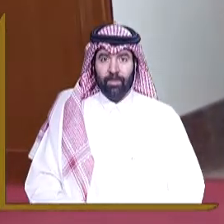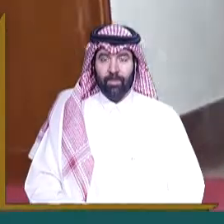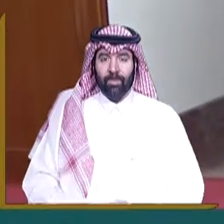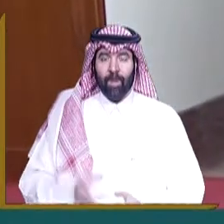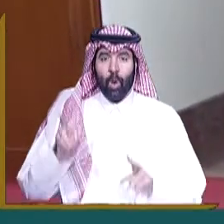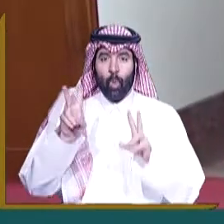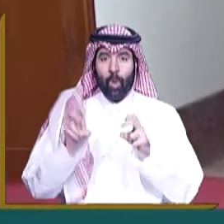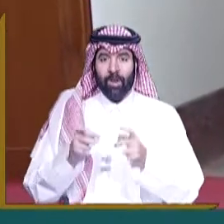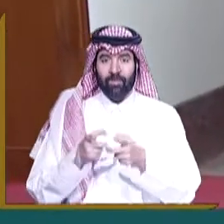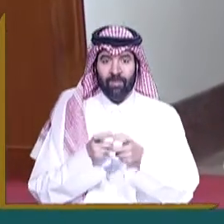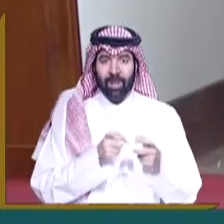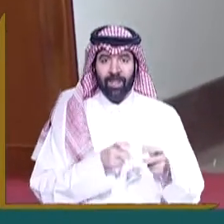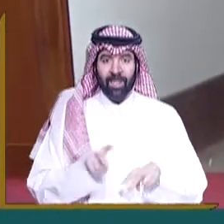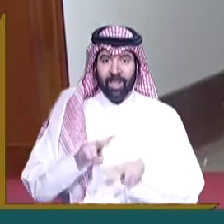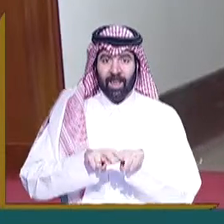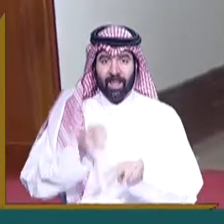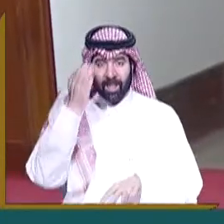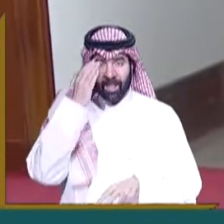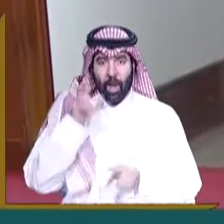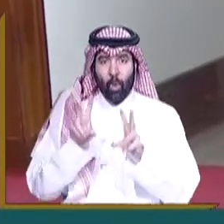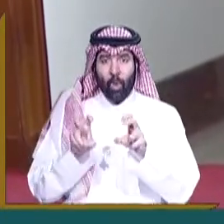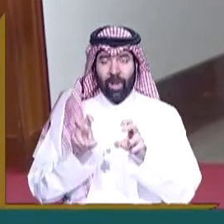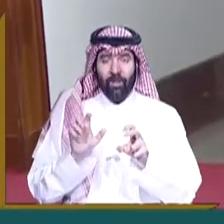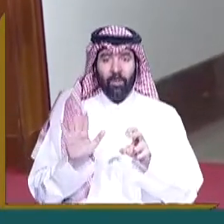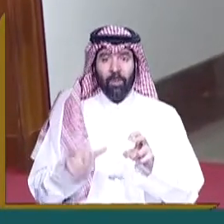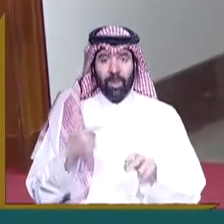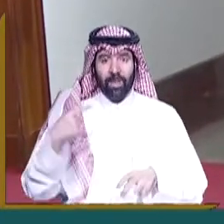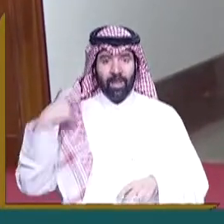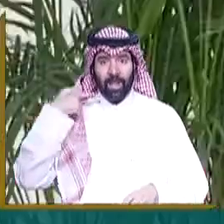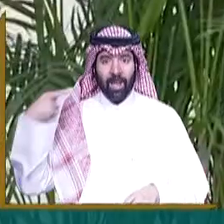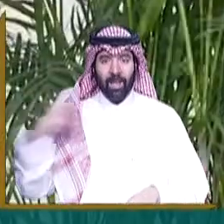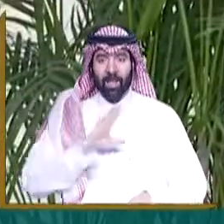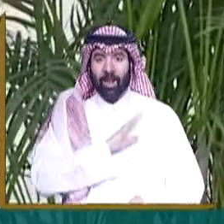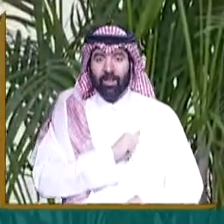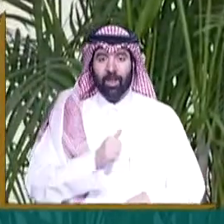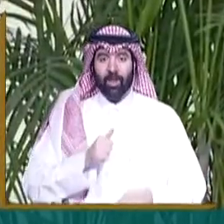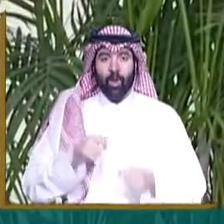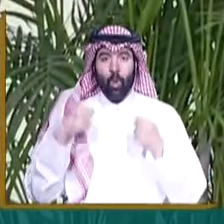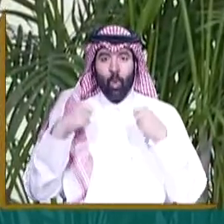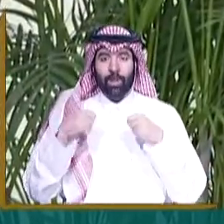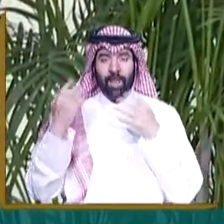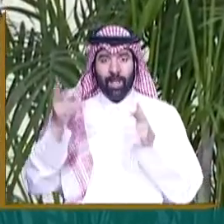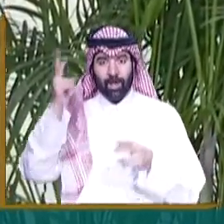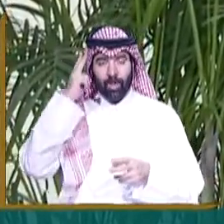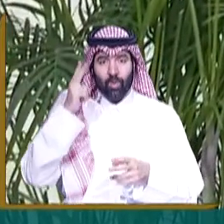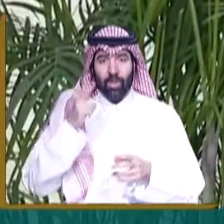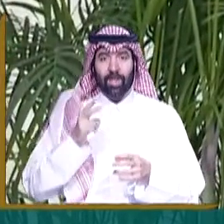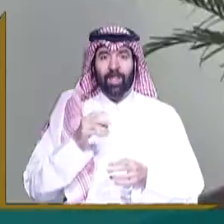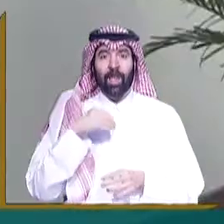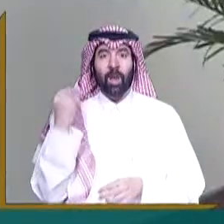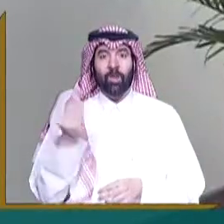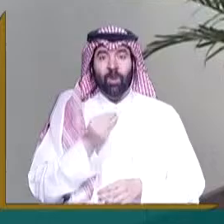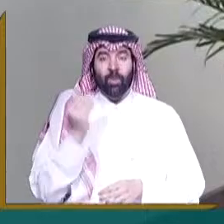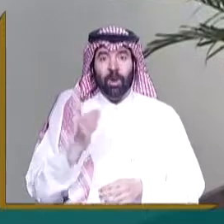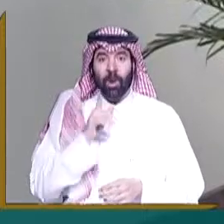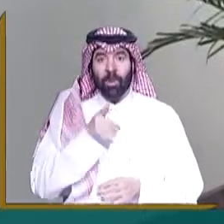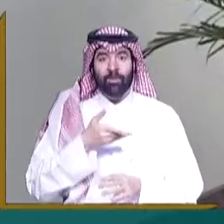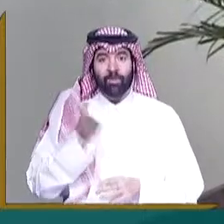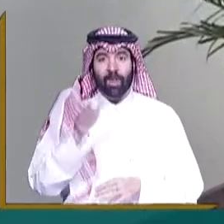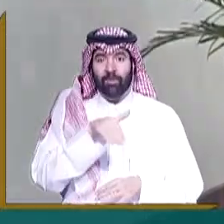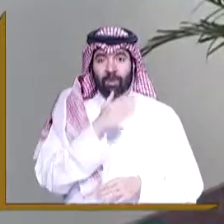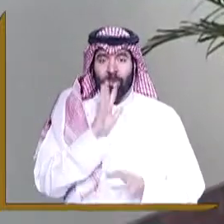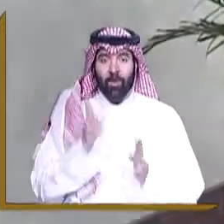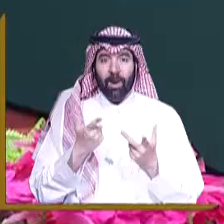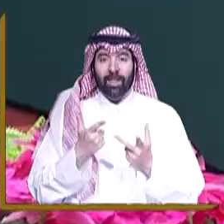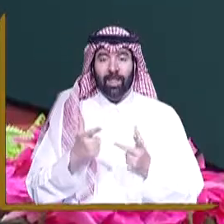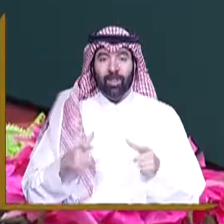لوقف التصعيد في قطاع غزة، وزير الخارجية يقود جولة عربية وإسلامية للدول دائمة العضوية في